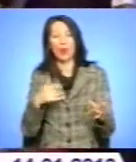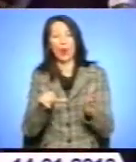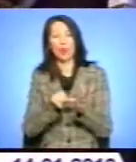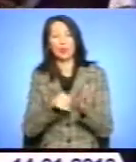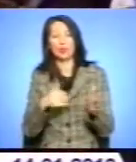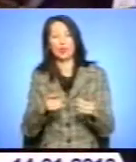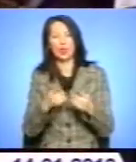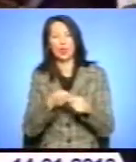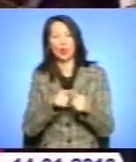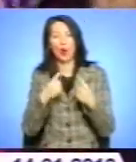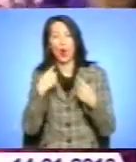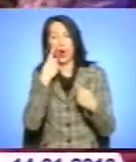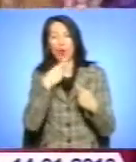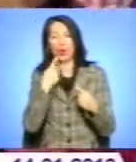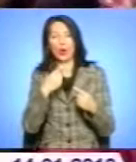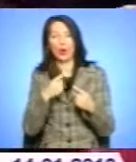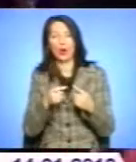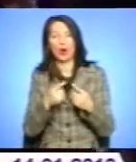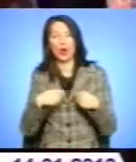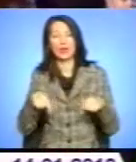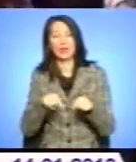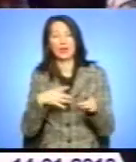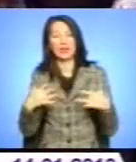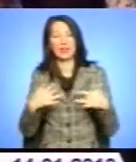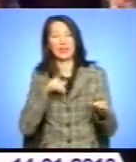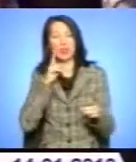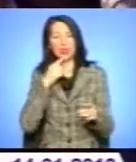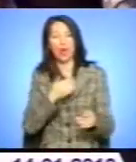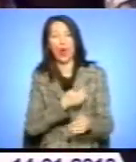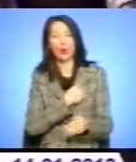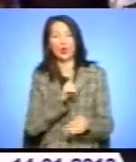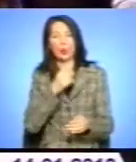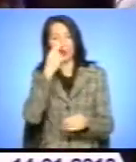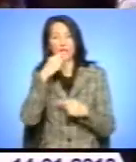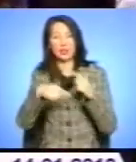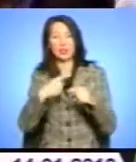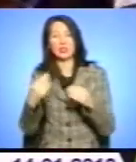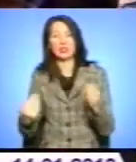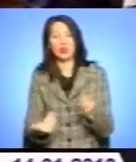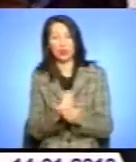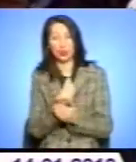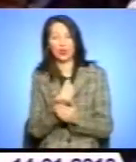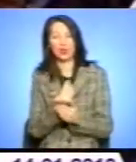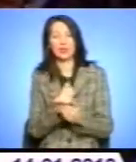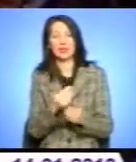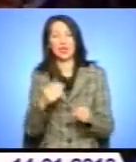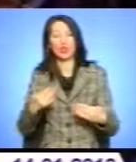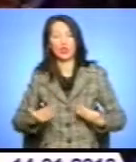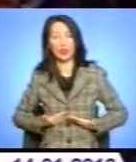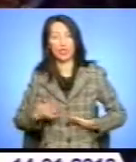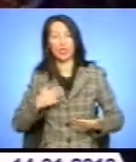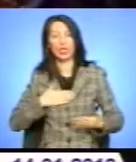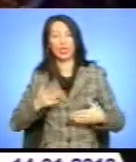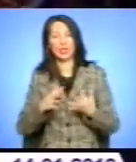вертеп молодіжний. Ми хочемо, і я особисто хочу, щоб традиції відроджувалися, щоб жило наше